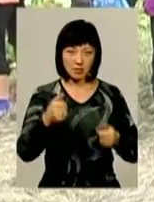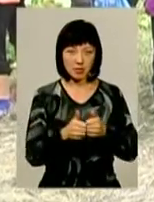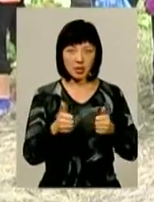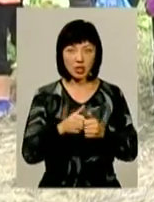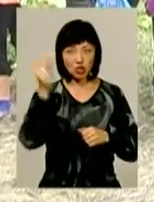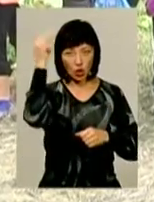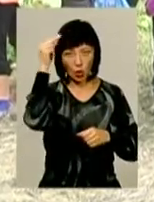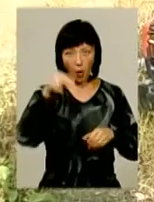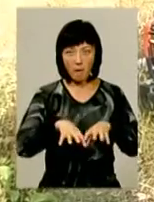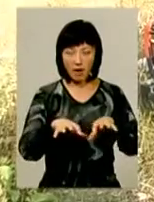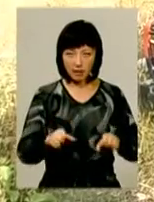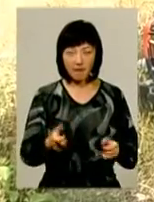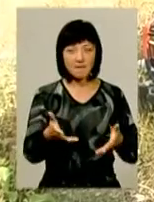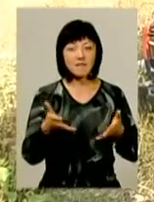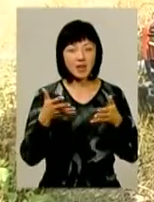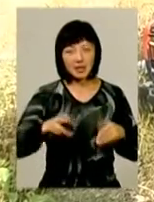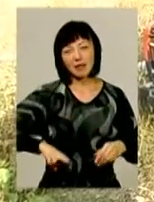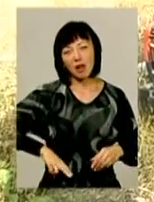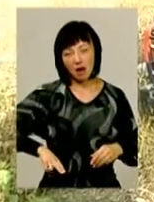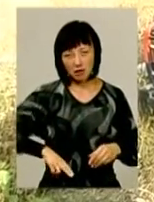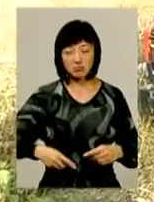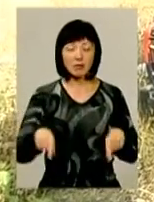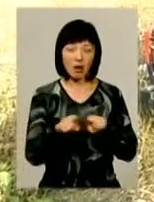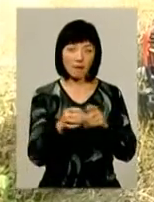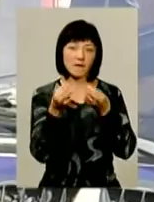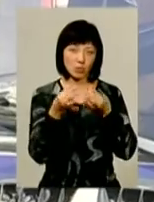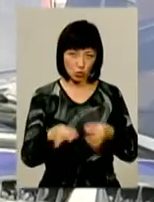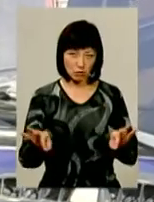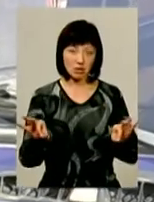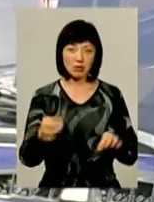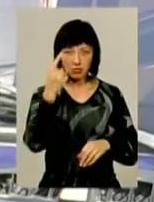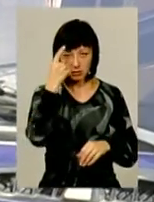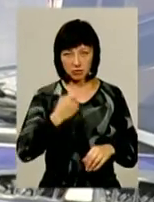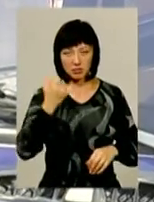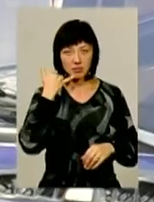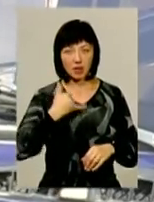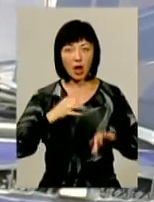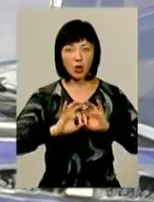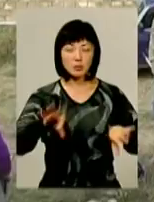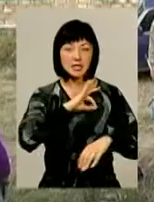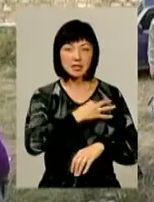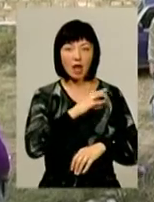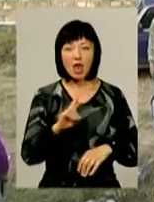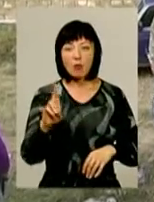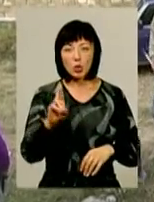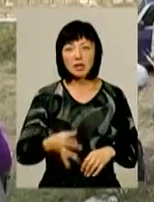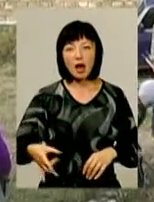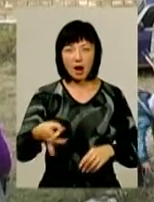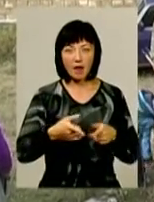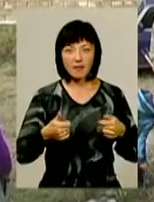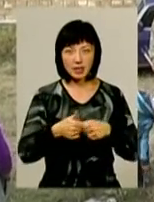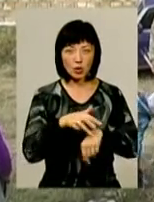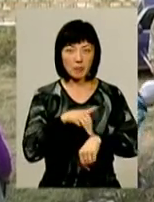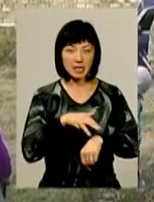майна. Як виявилось, неблагонадійного директора таки відпустили. Про це нам телефоном розповів слідчий Ярмолинецького райвідділу